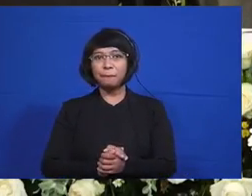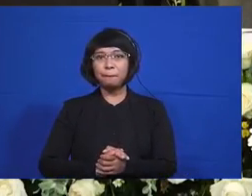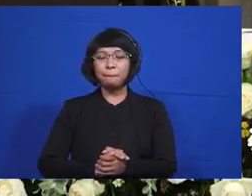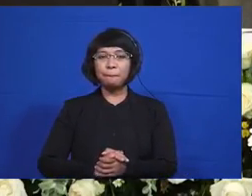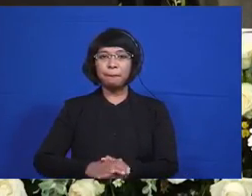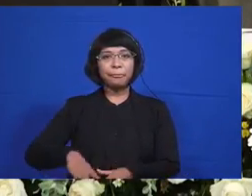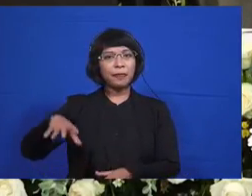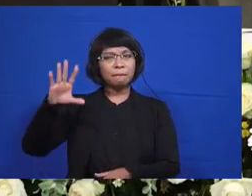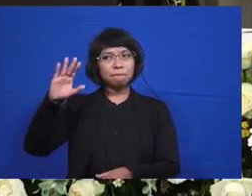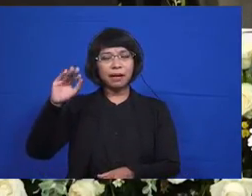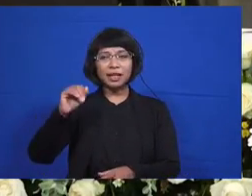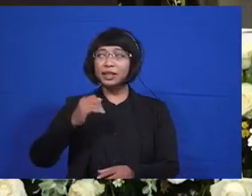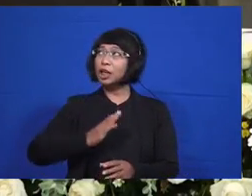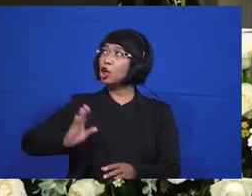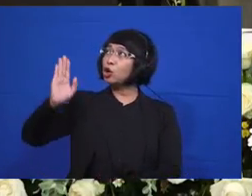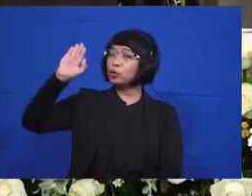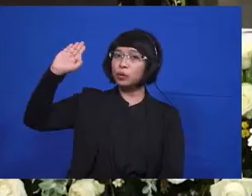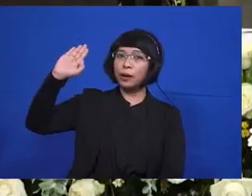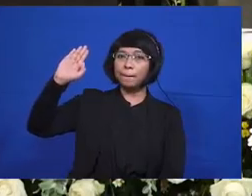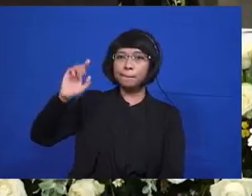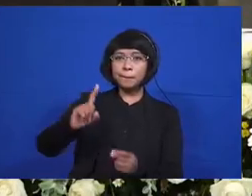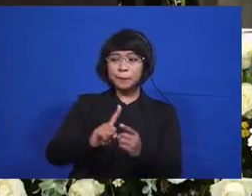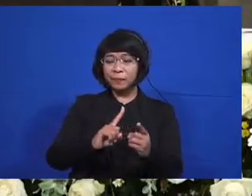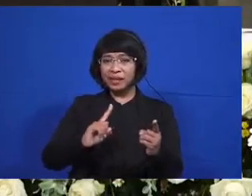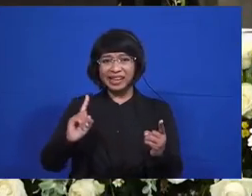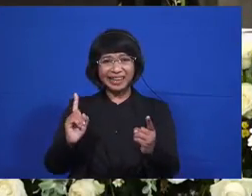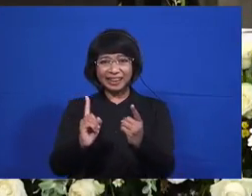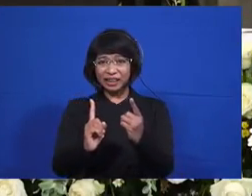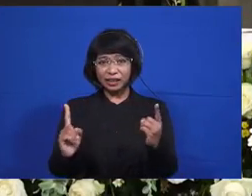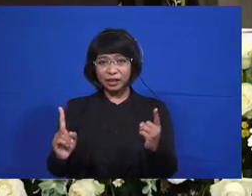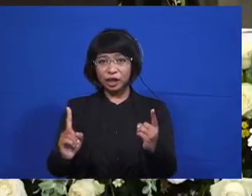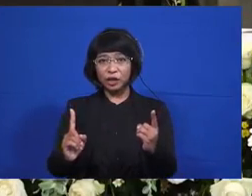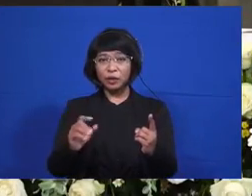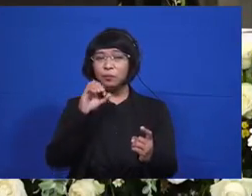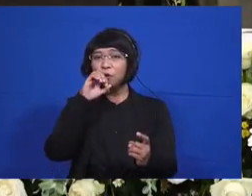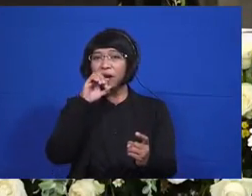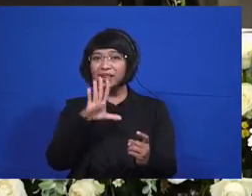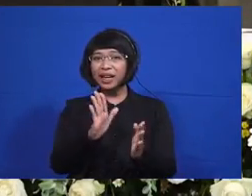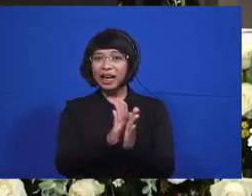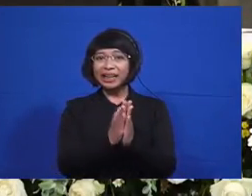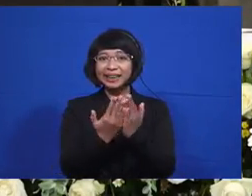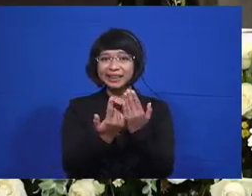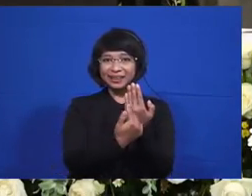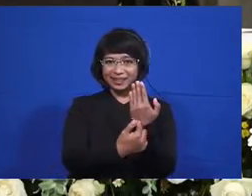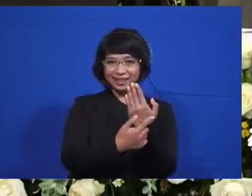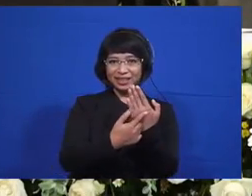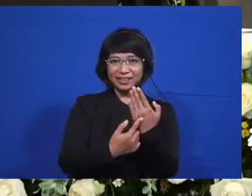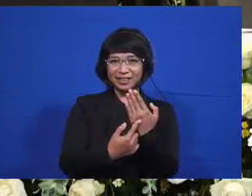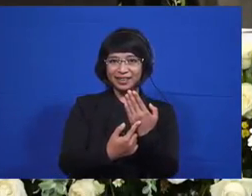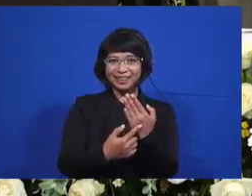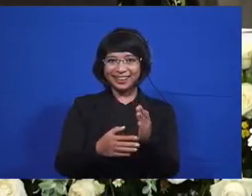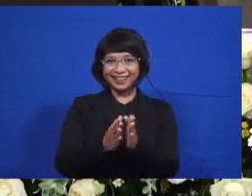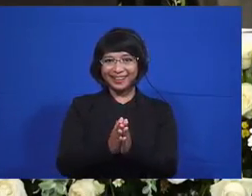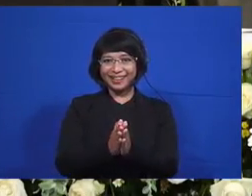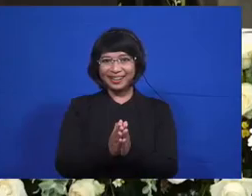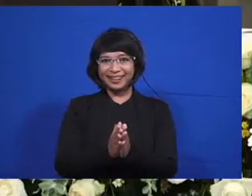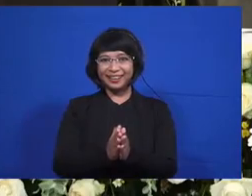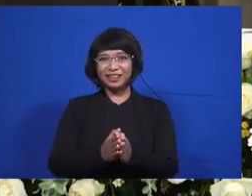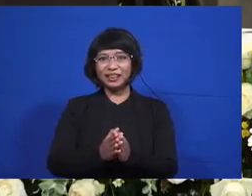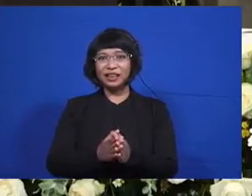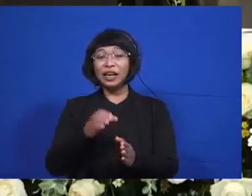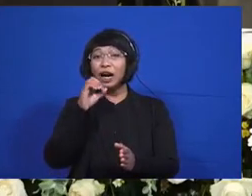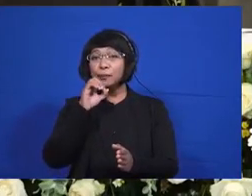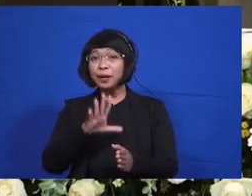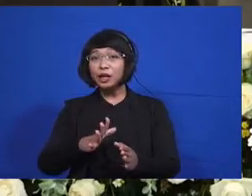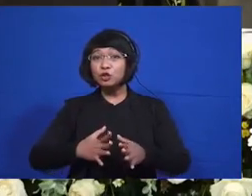panggilan Tuhan menjadi rasul dengan keliling kemana-mana, mewartakan Injil, mewartakan kabar sukacita. Bahkan pada awal